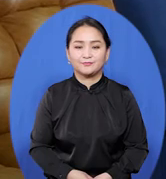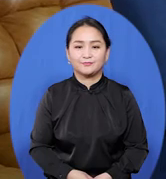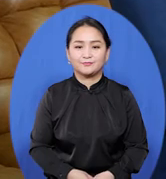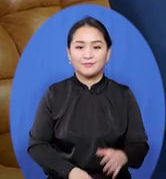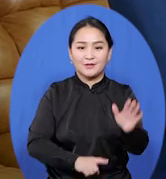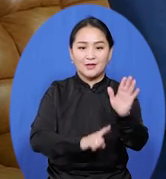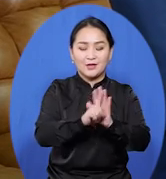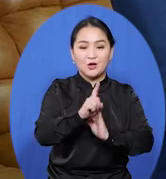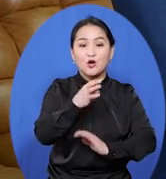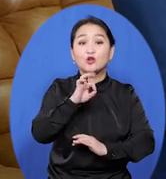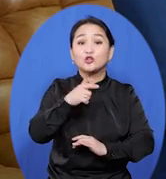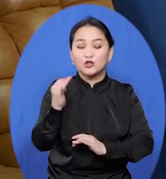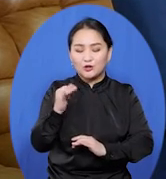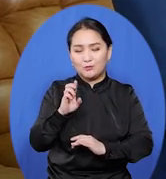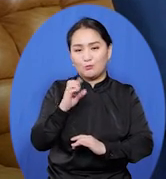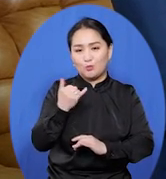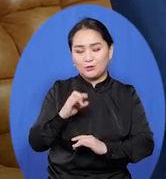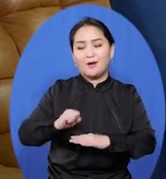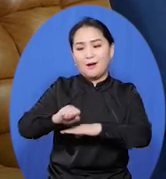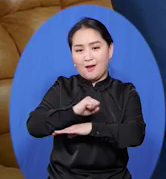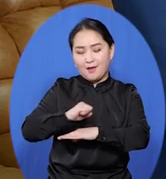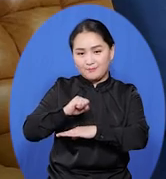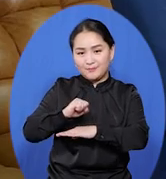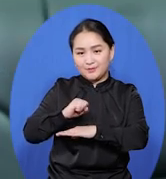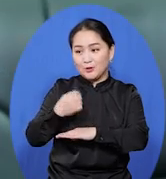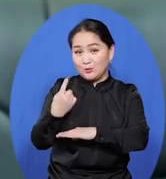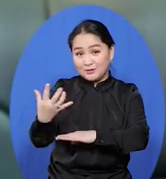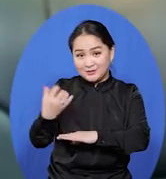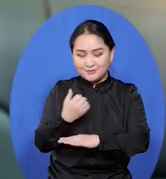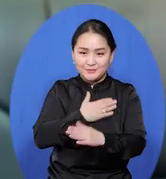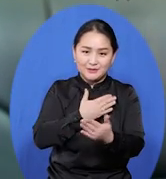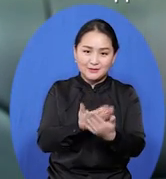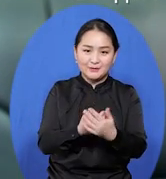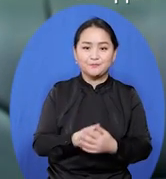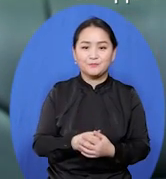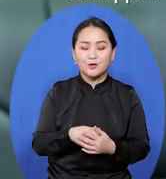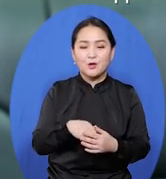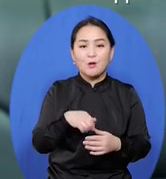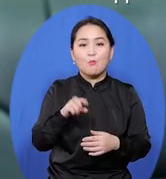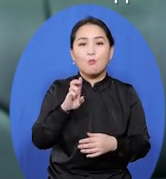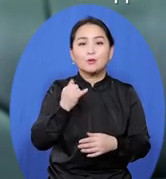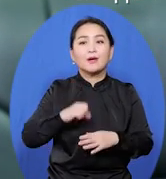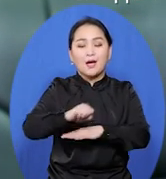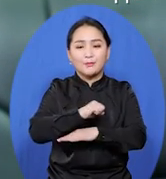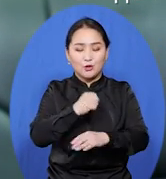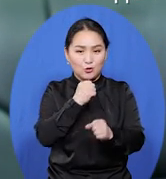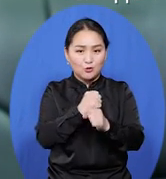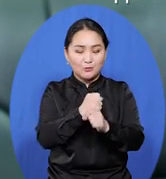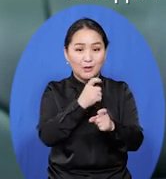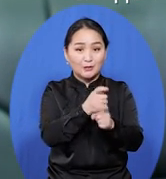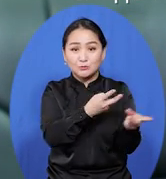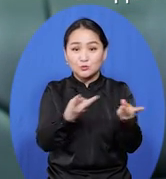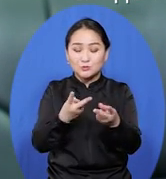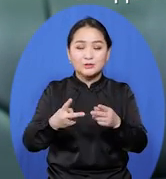За анхдагчтай үлгийн болсон Булган аймагт хүлээ авсанд тун их баярлалаа. За Булган аймгийн хөдөлмөр халамжийн үйлчилгээний газрын үйл